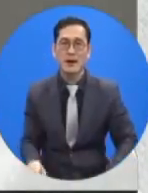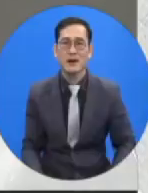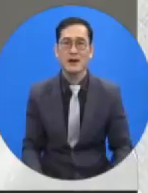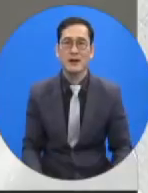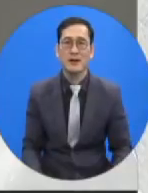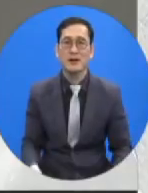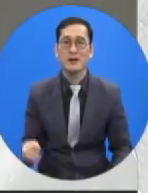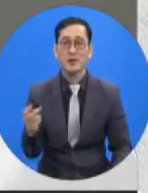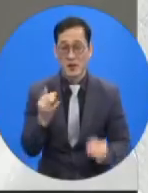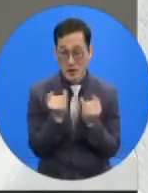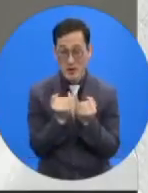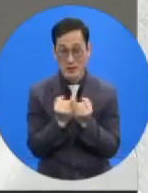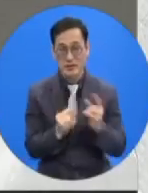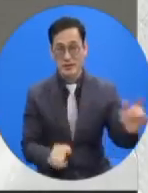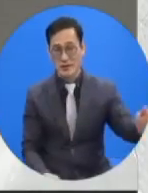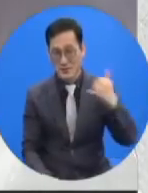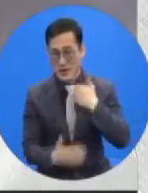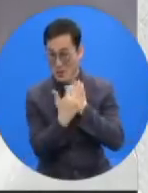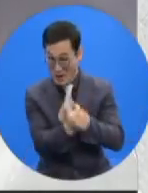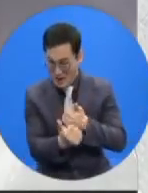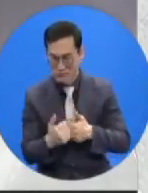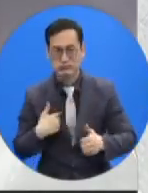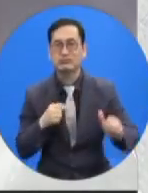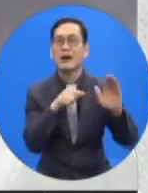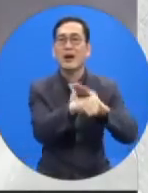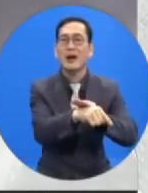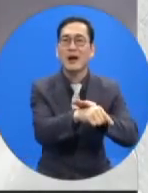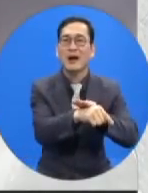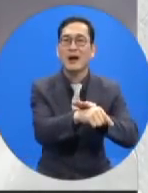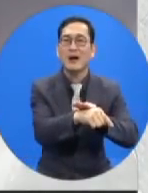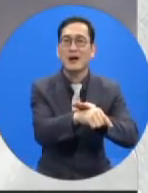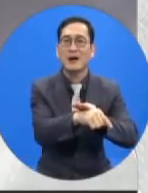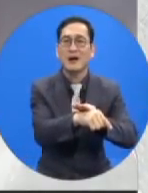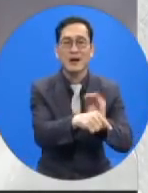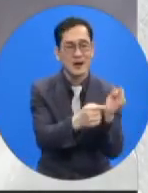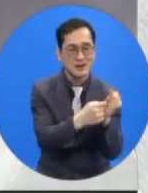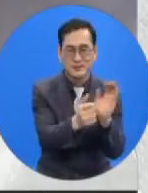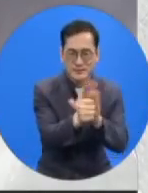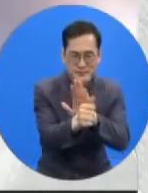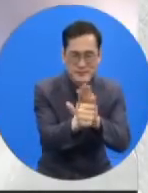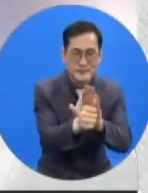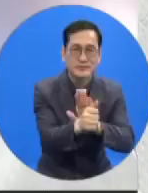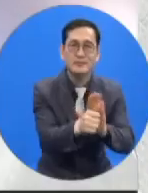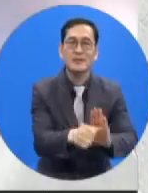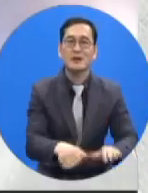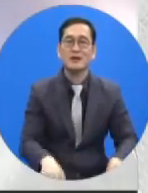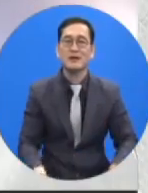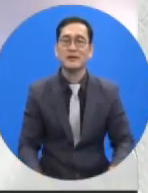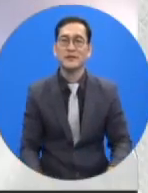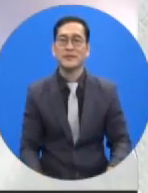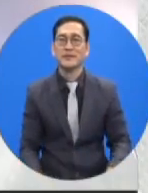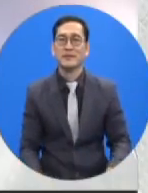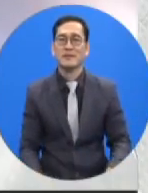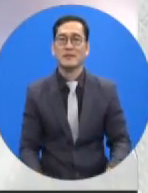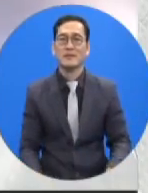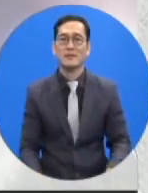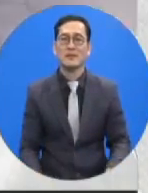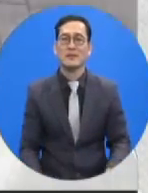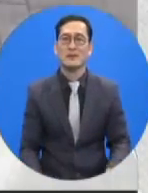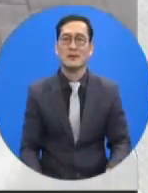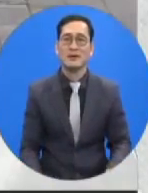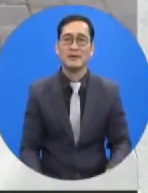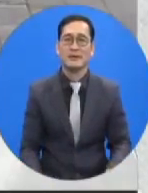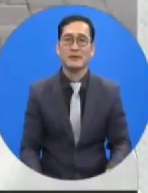올 거 아닙니까? 예. 그럼 예전에 하고 있는 걸 그대로 하고 있다는 것입니다, 지금. 그러면 이 문제의 가장 그